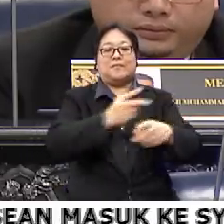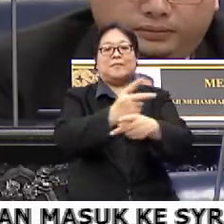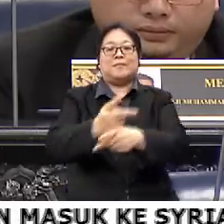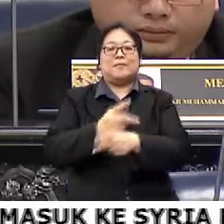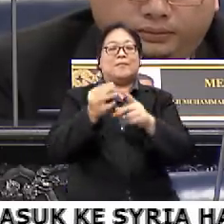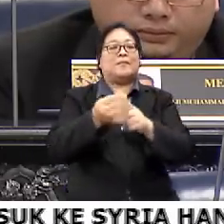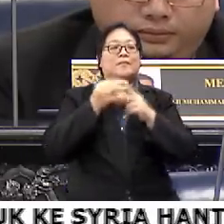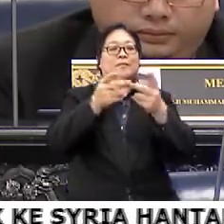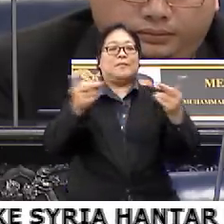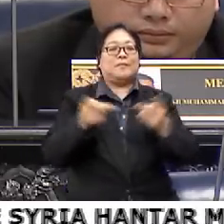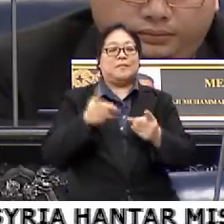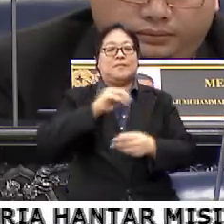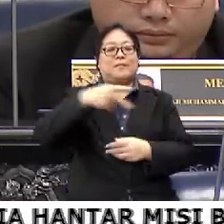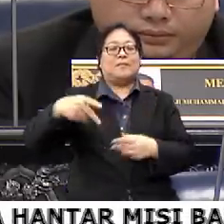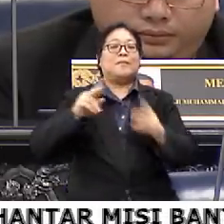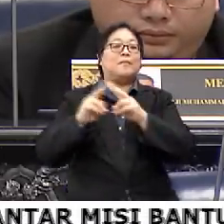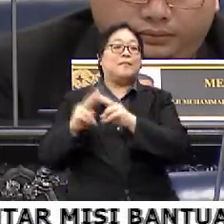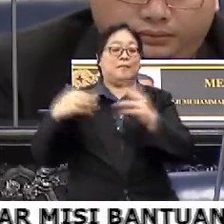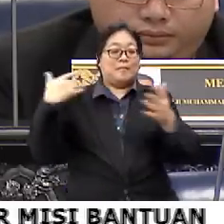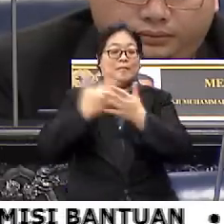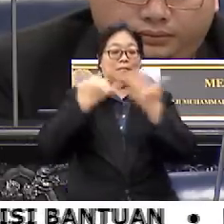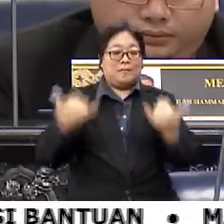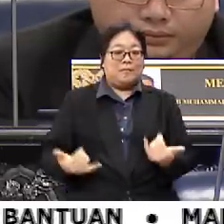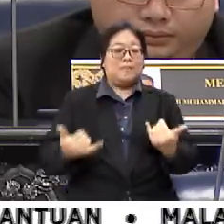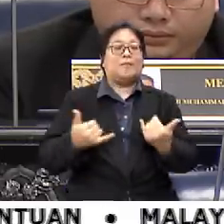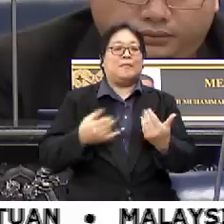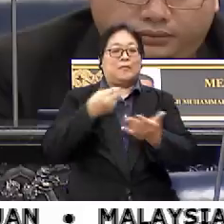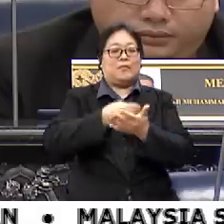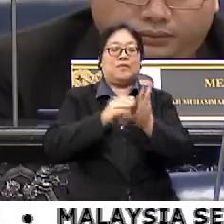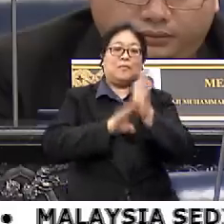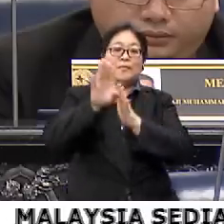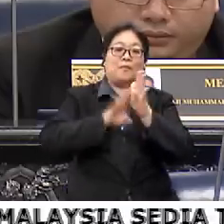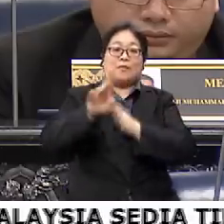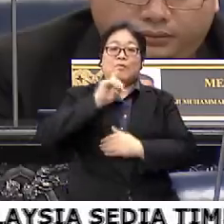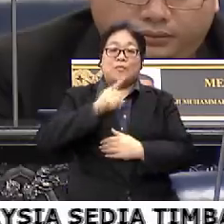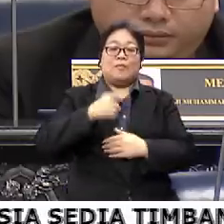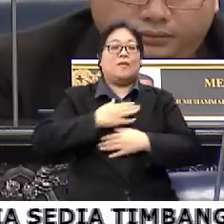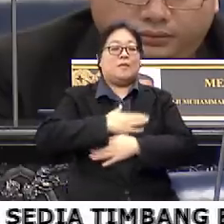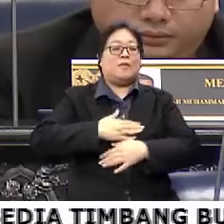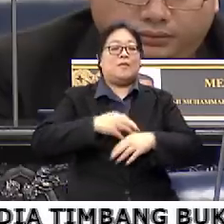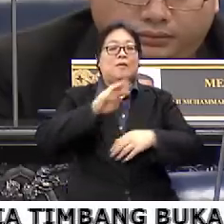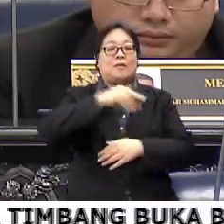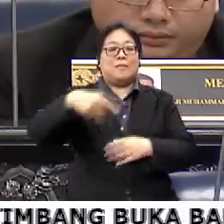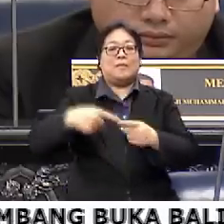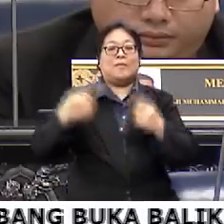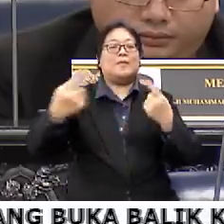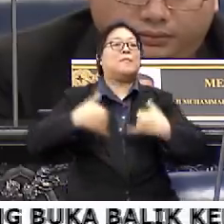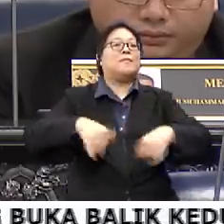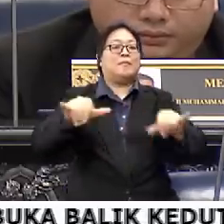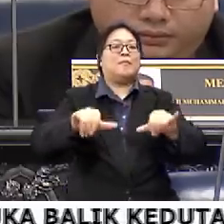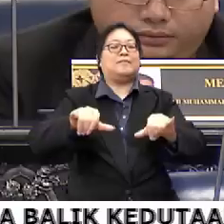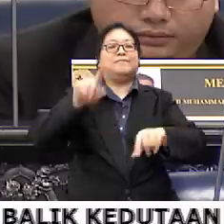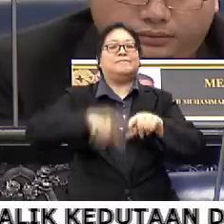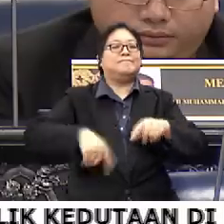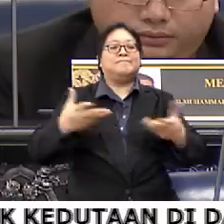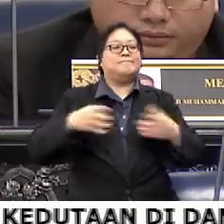khususnya bagi kawasan Parlimen Luar Bandar. Sehingga ke hari ini, peruntukan pembangunan yang sepatutnya dinikmati oleh ahli Parlimen Pemangkang masih